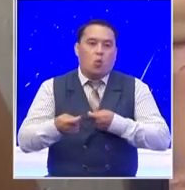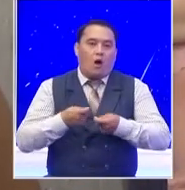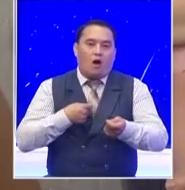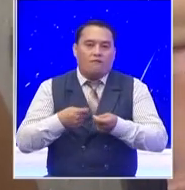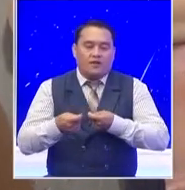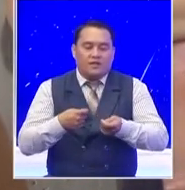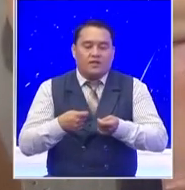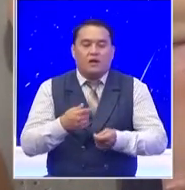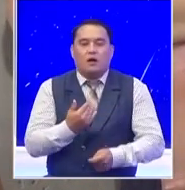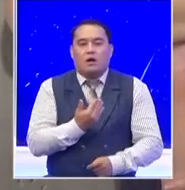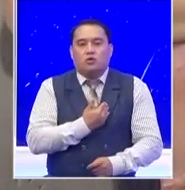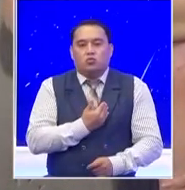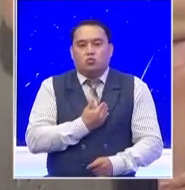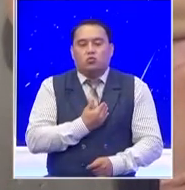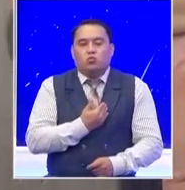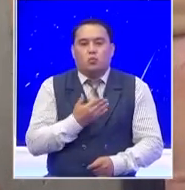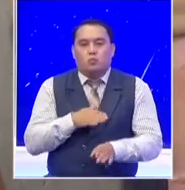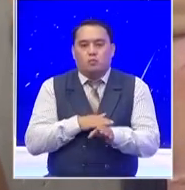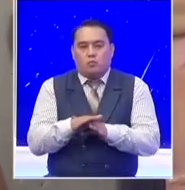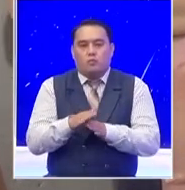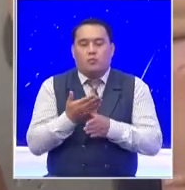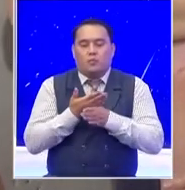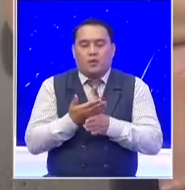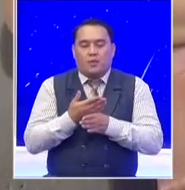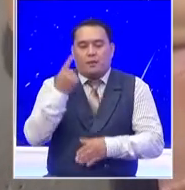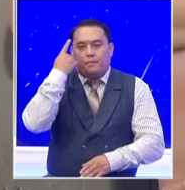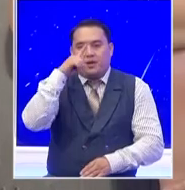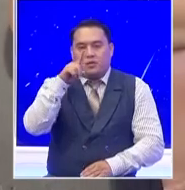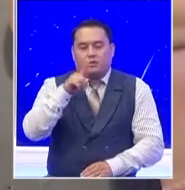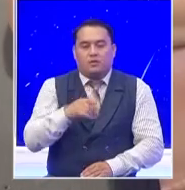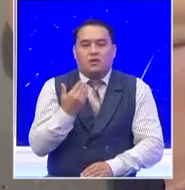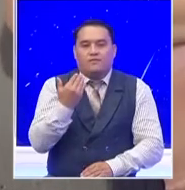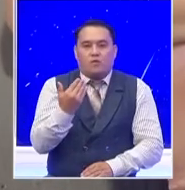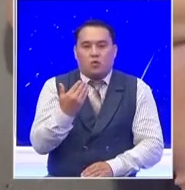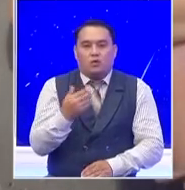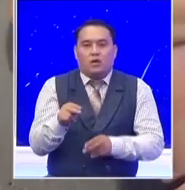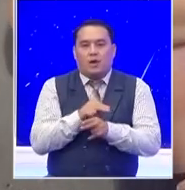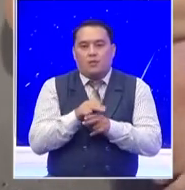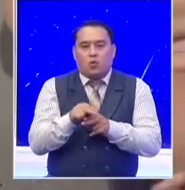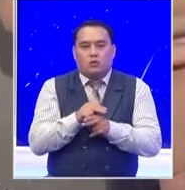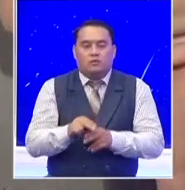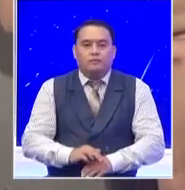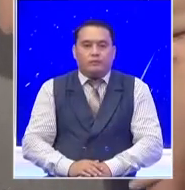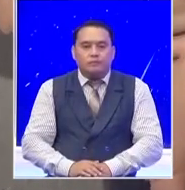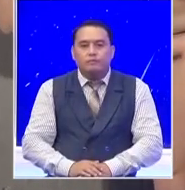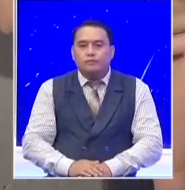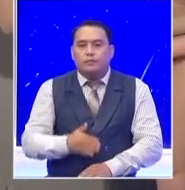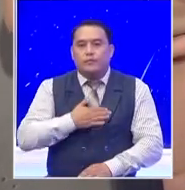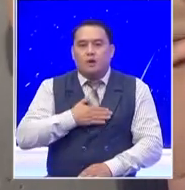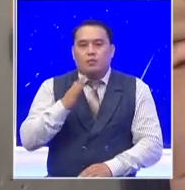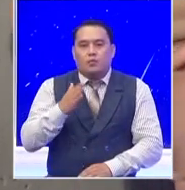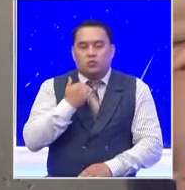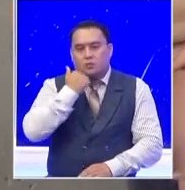«Лидер КИЗ», то есть могут связаться со мной, и мы уже придумаем, как, может быть, помочь с ремонтом этой семье. То есть мы будем